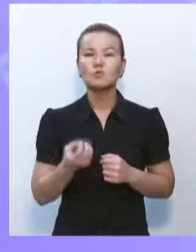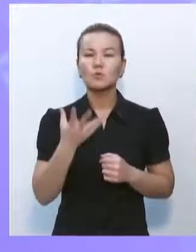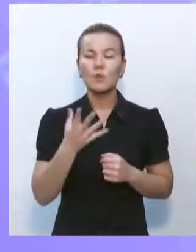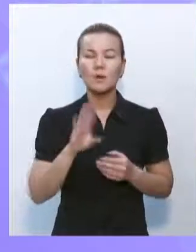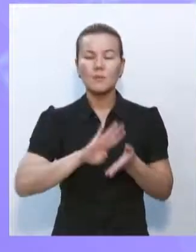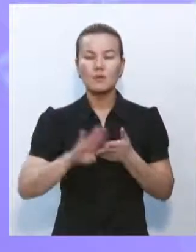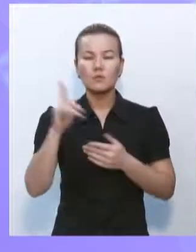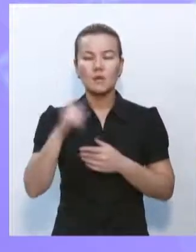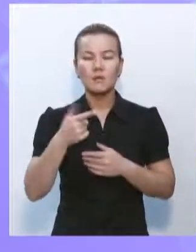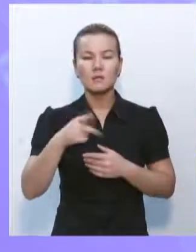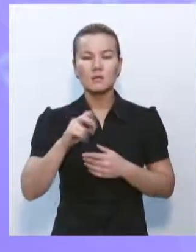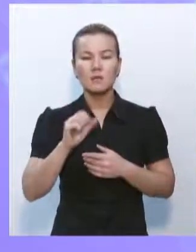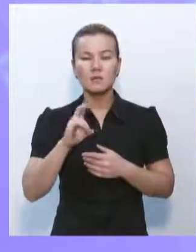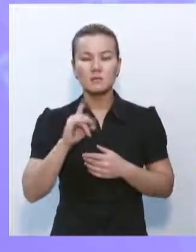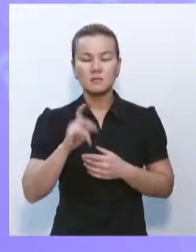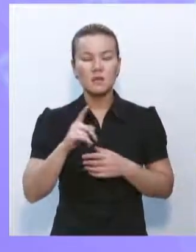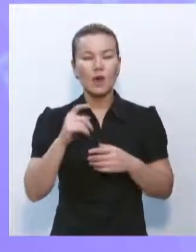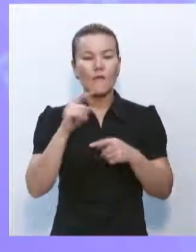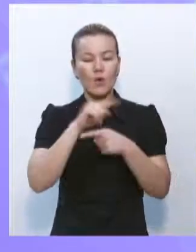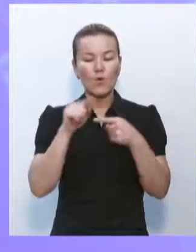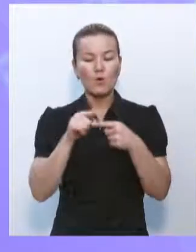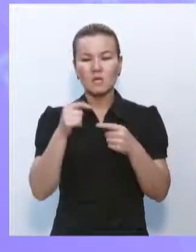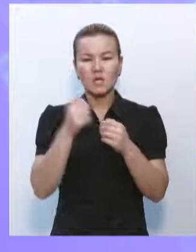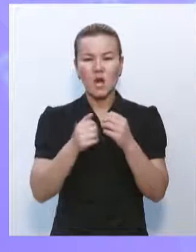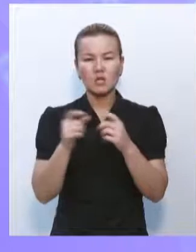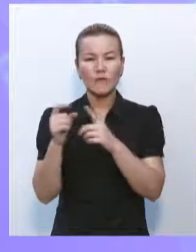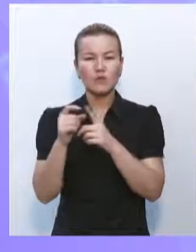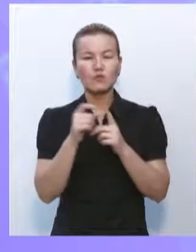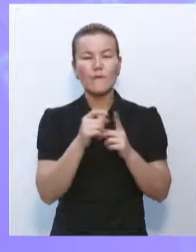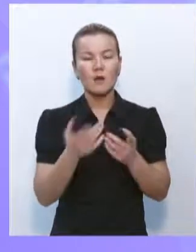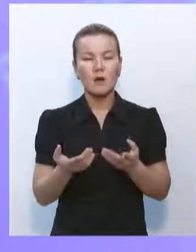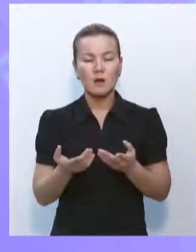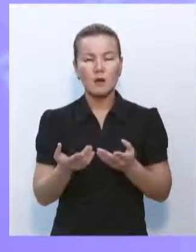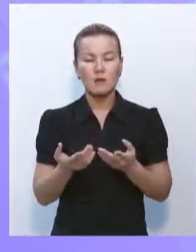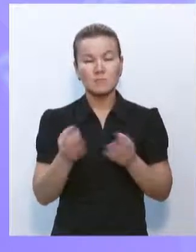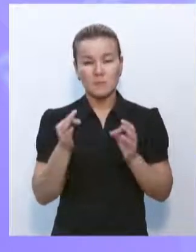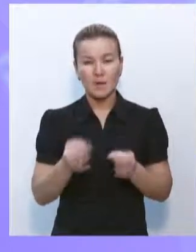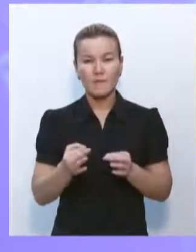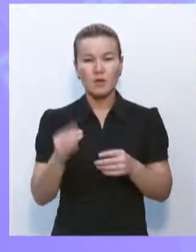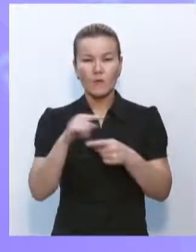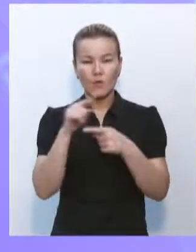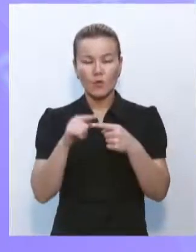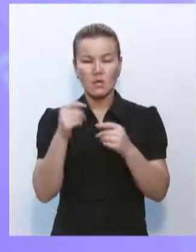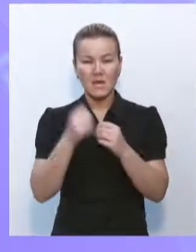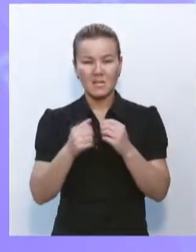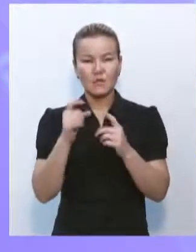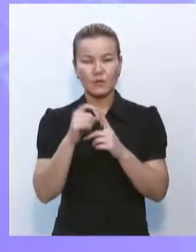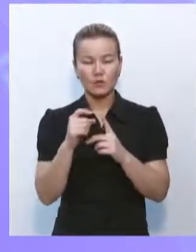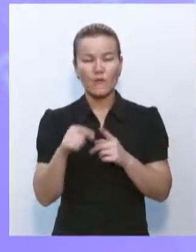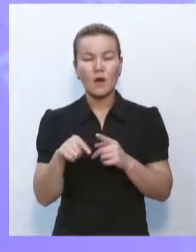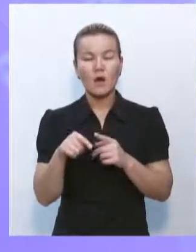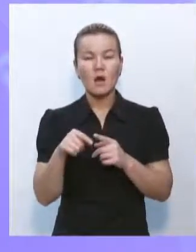Сколько безударных гласных в корне каждого слова? Правильно! В корне каждого